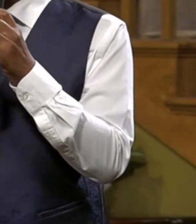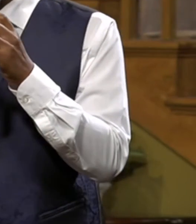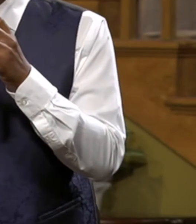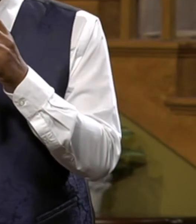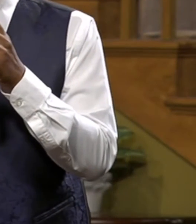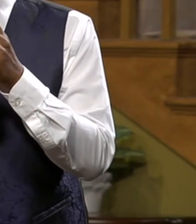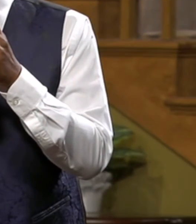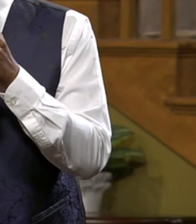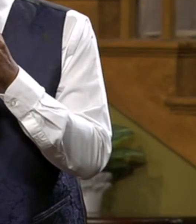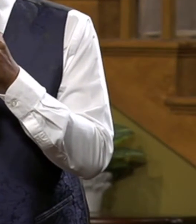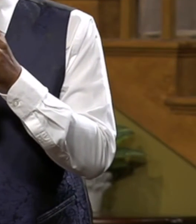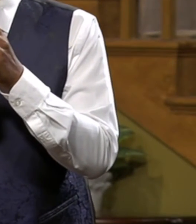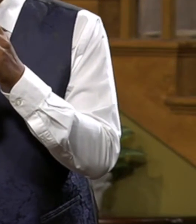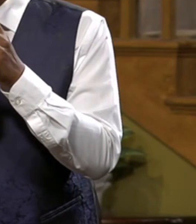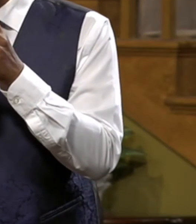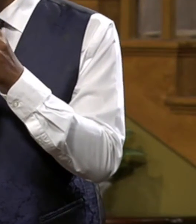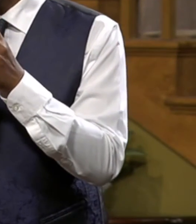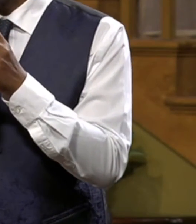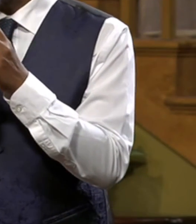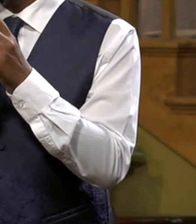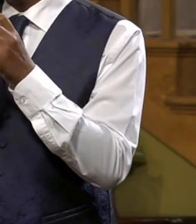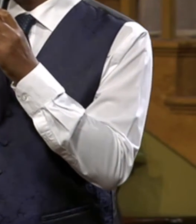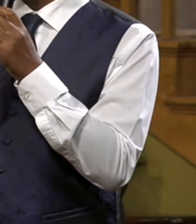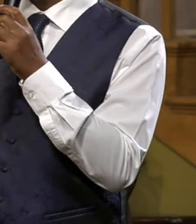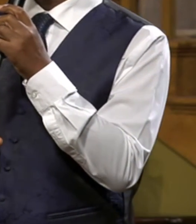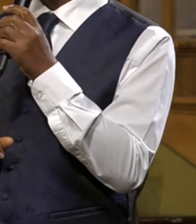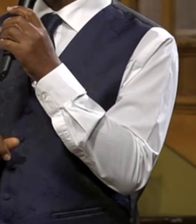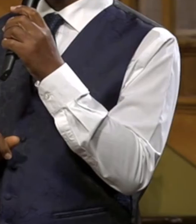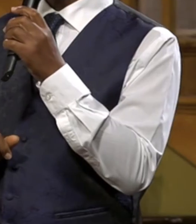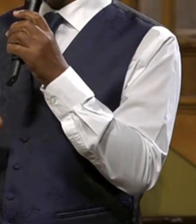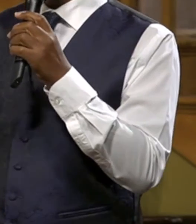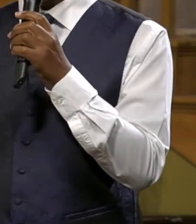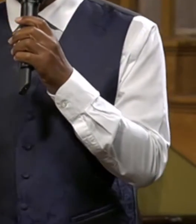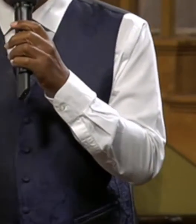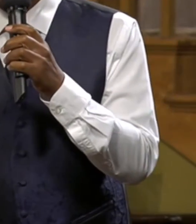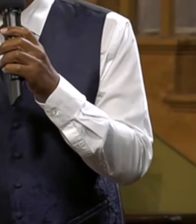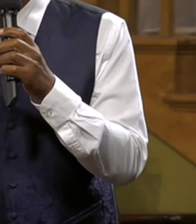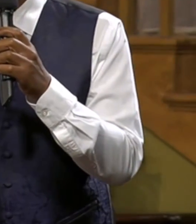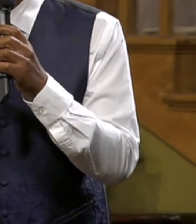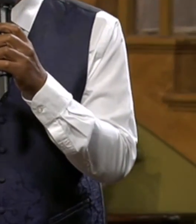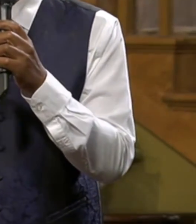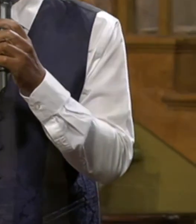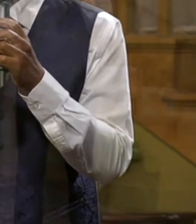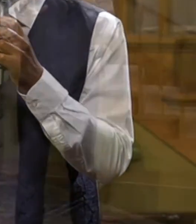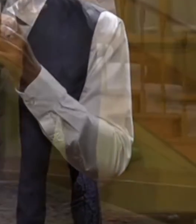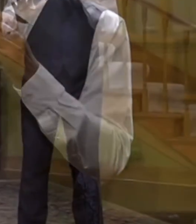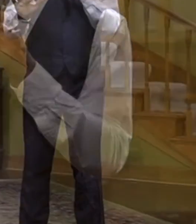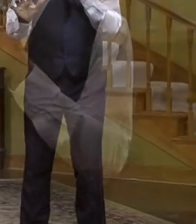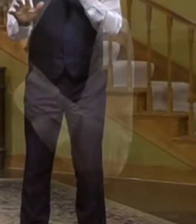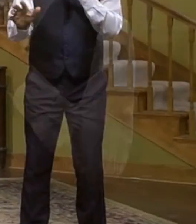Je sois justifié. Je me sanctifie. Je sois